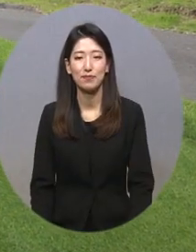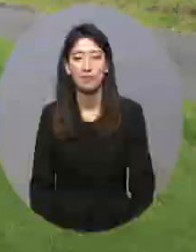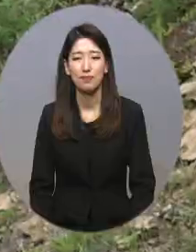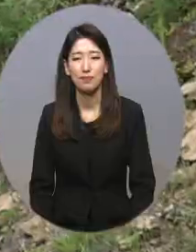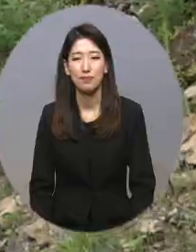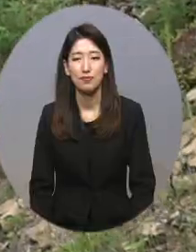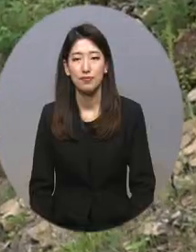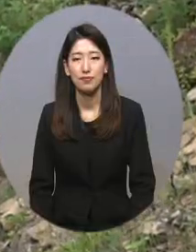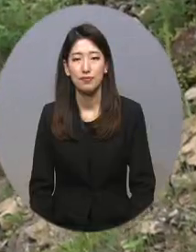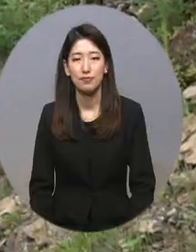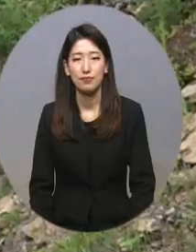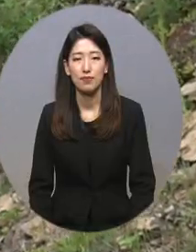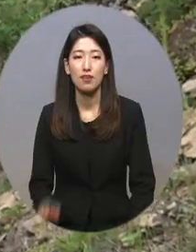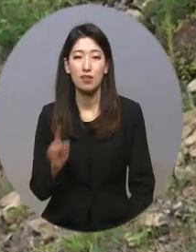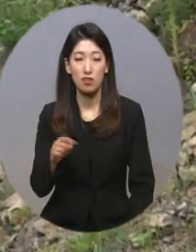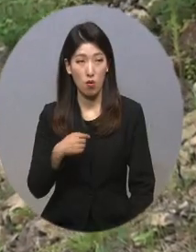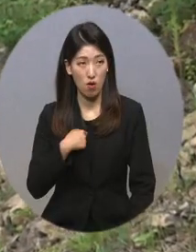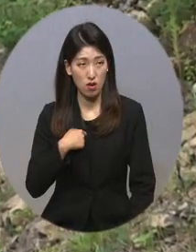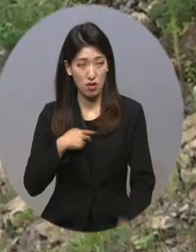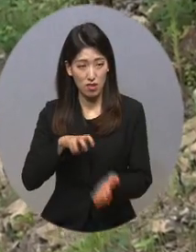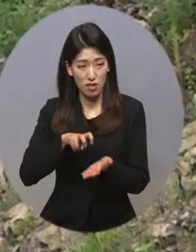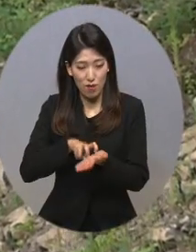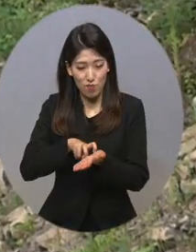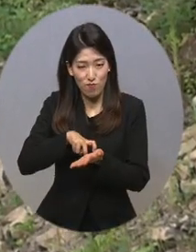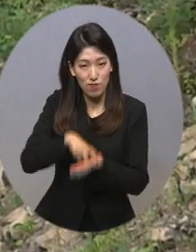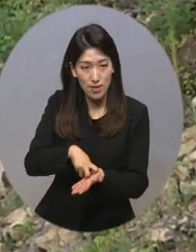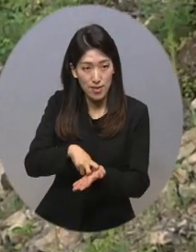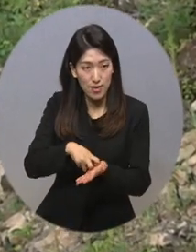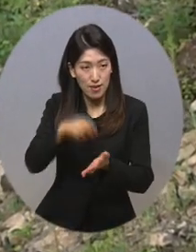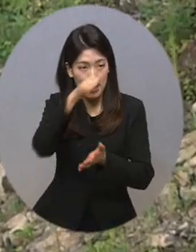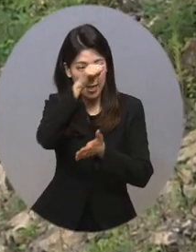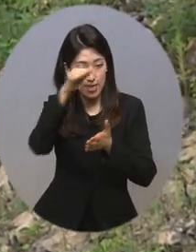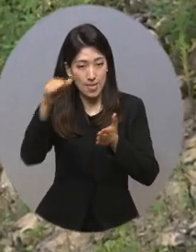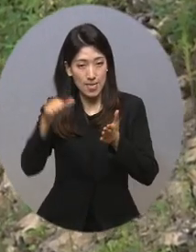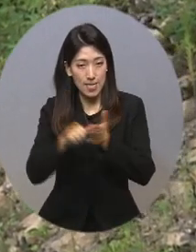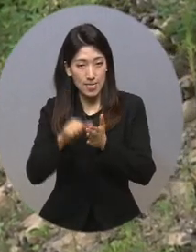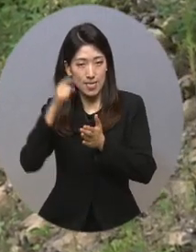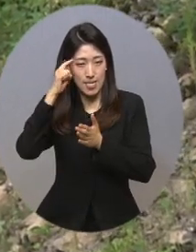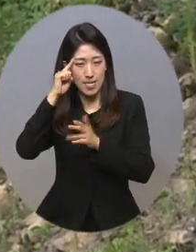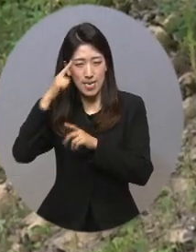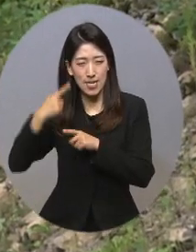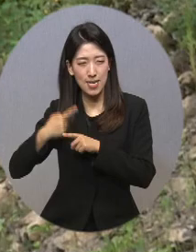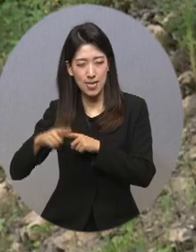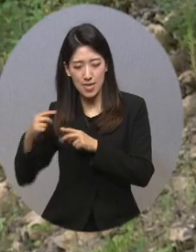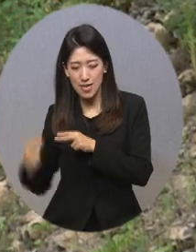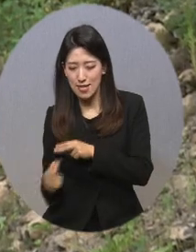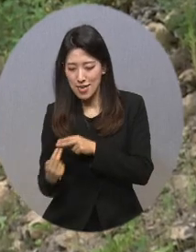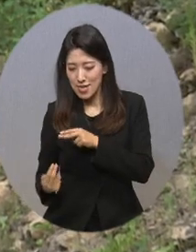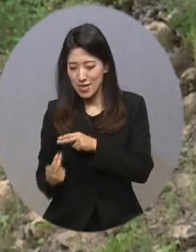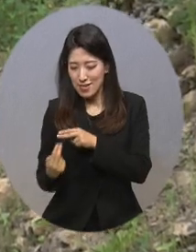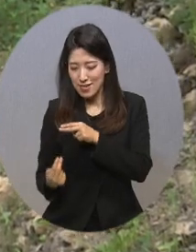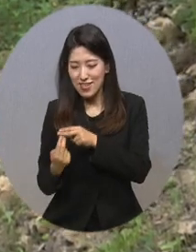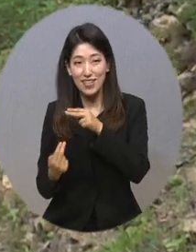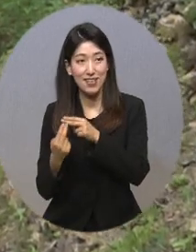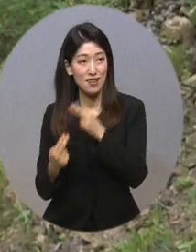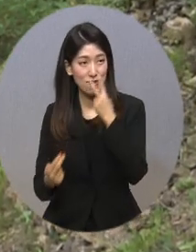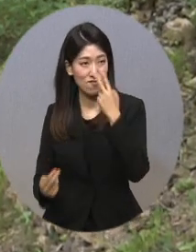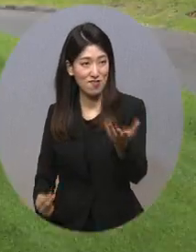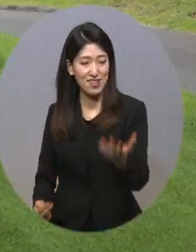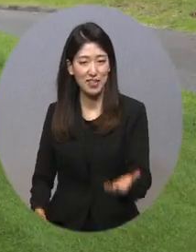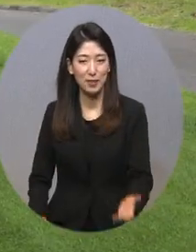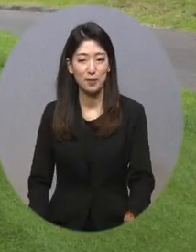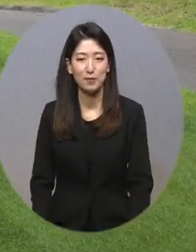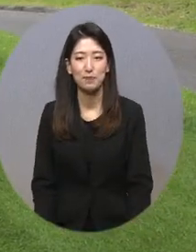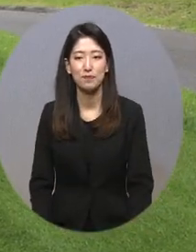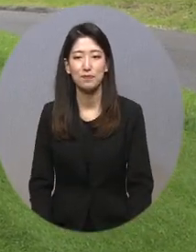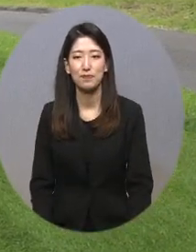너 오늘 이 무릎 바른 거를 평생 내가 후회하겠지. 진짜.